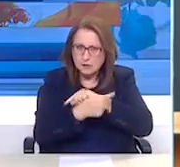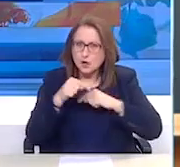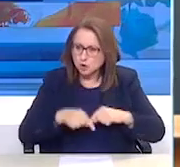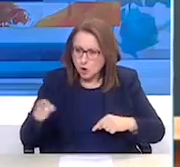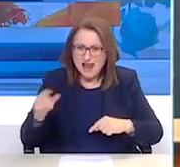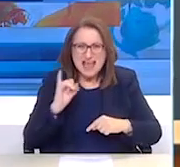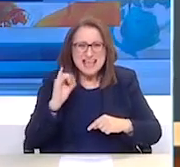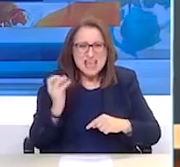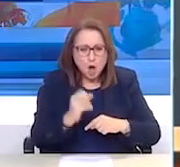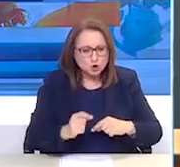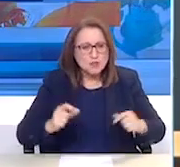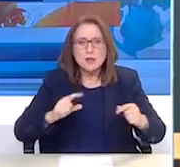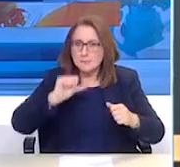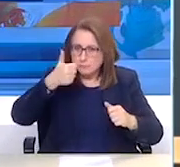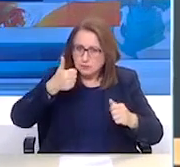πιο ανθεκτικό.